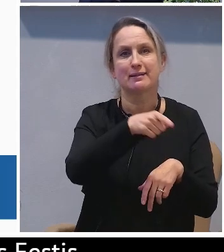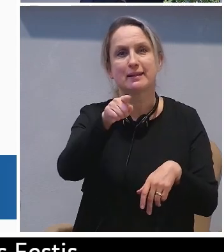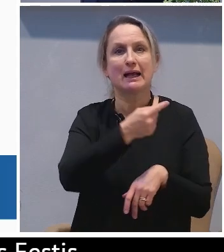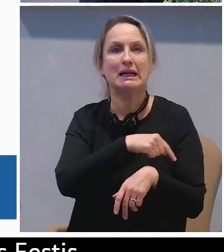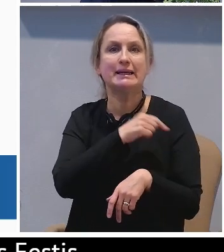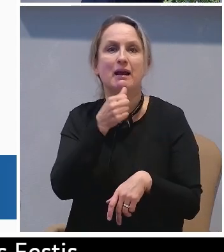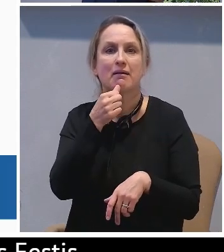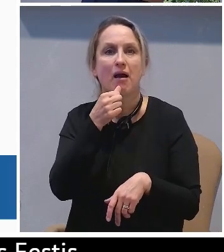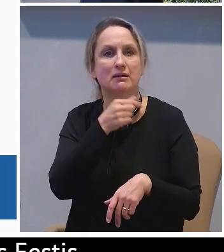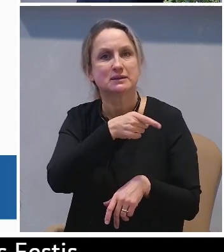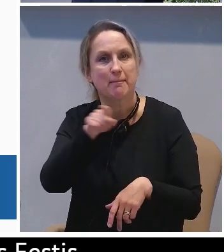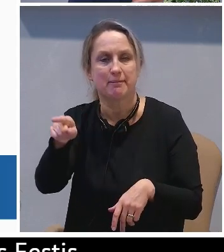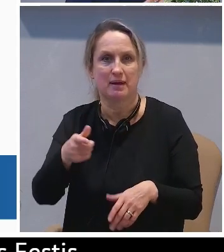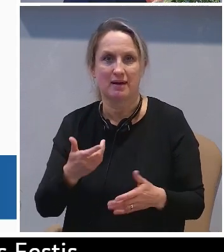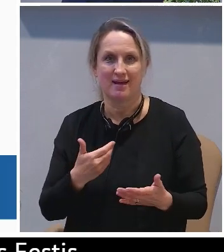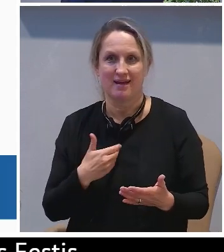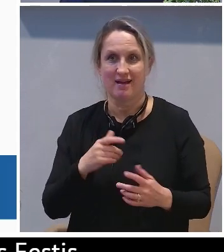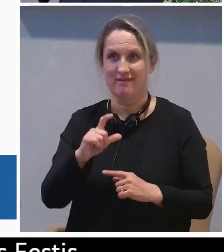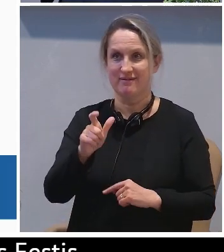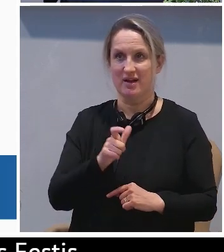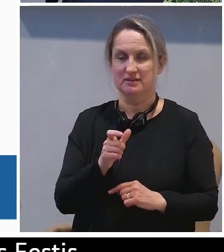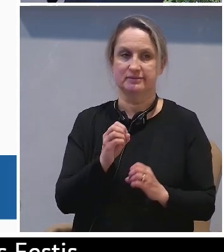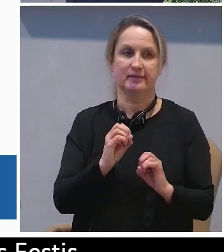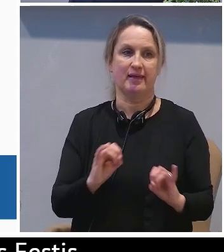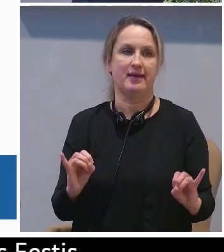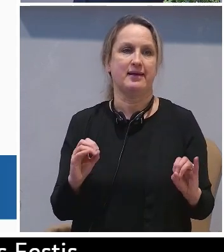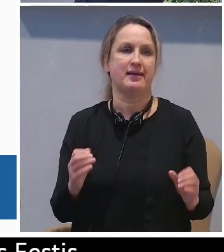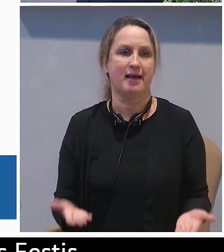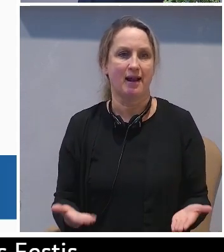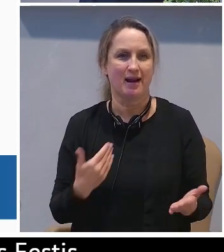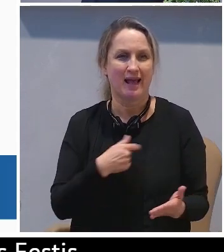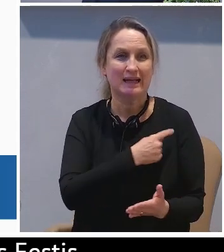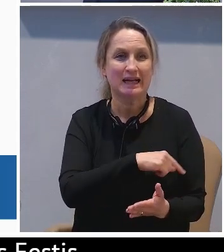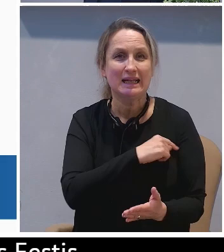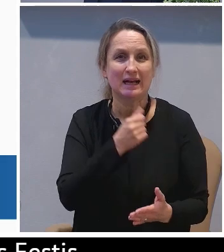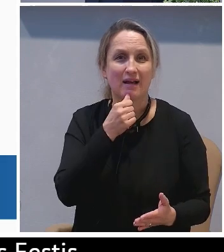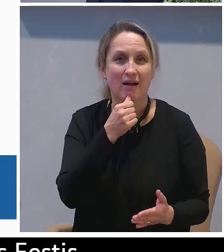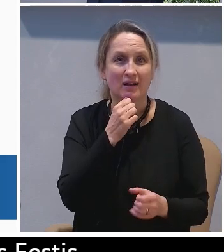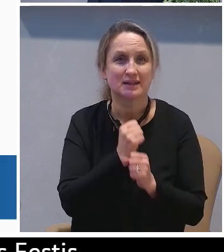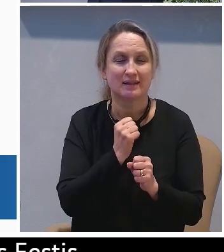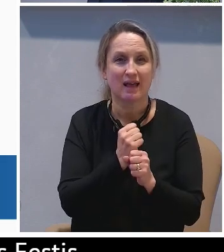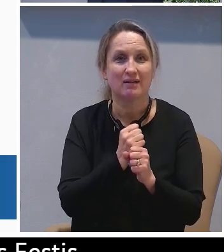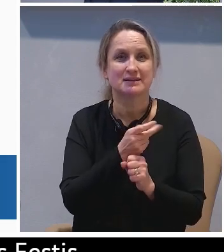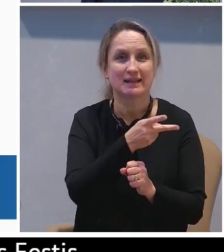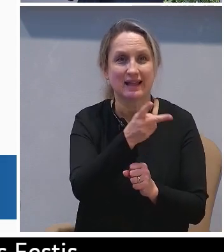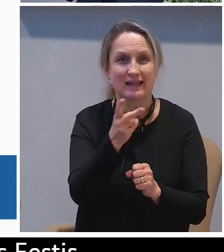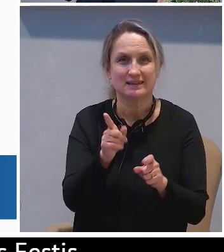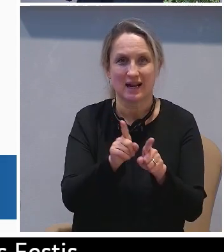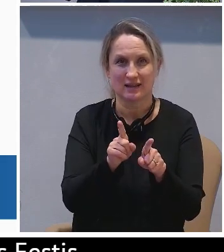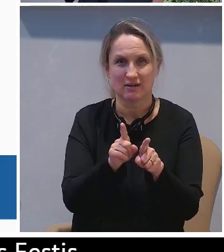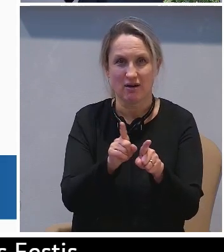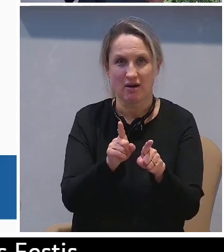kliinilistesse it's not yet katsetustesse, being kuid jälle marketed, siin and we were vastati told eitavalt to ja kliinilisi send our katsetusi patients tehakse to ka clinical teistele trials.